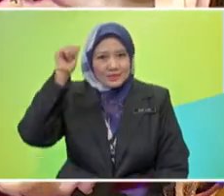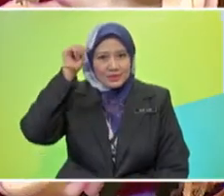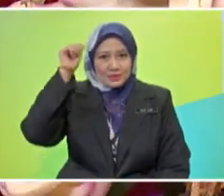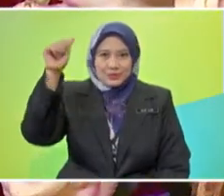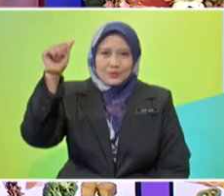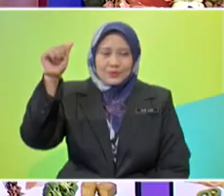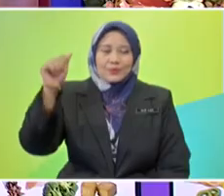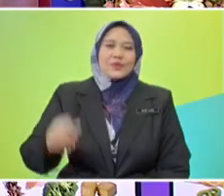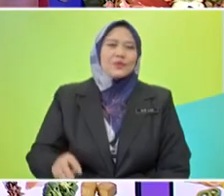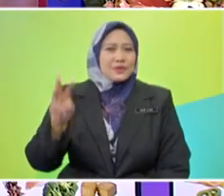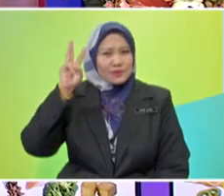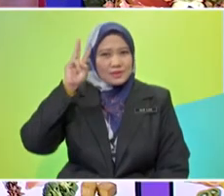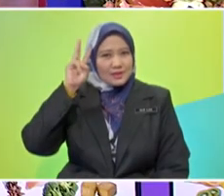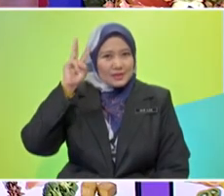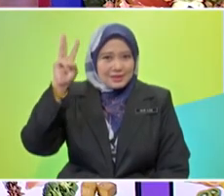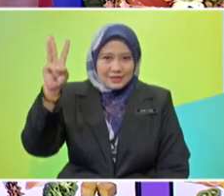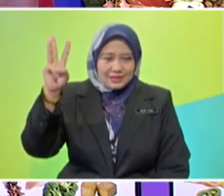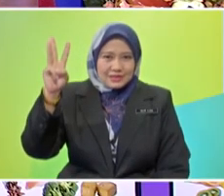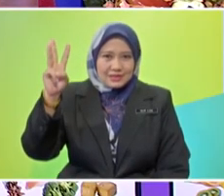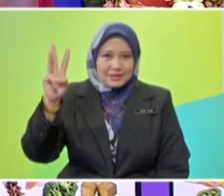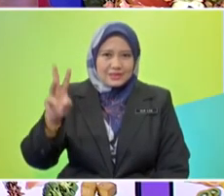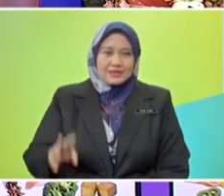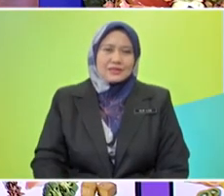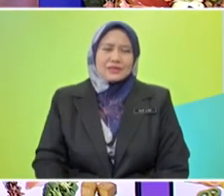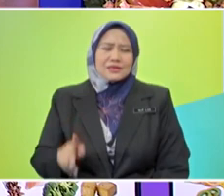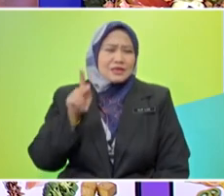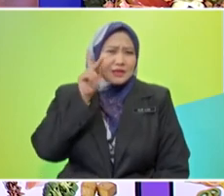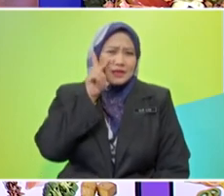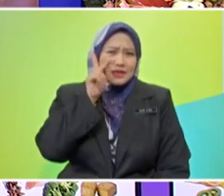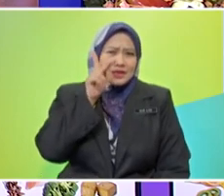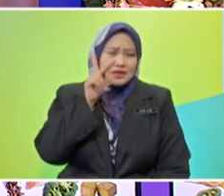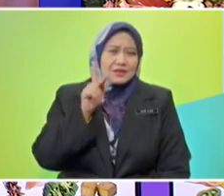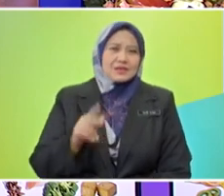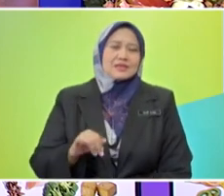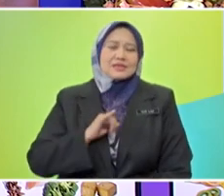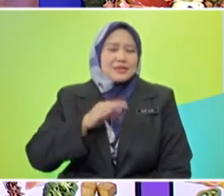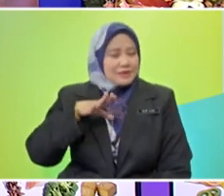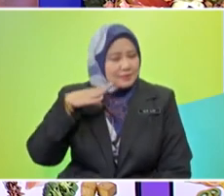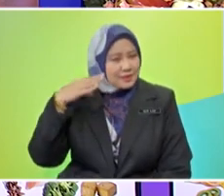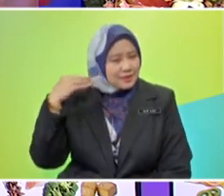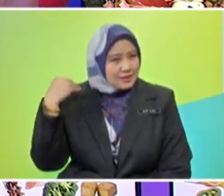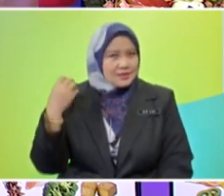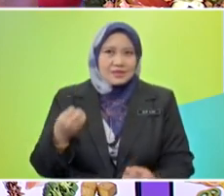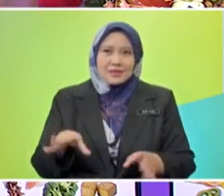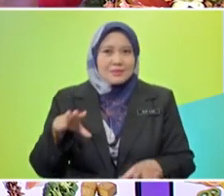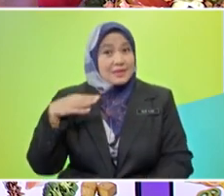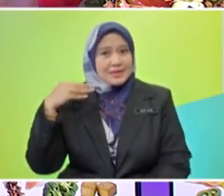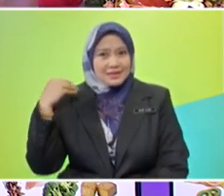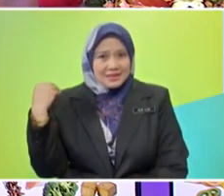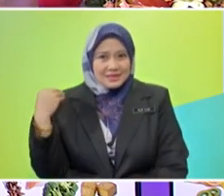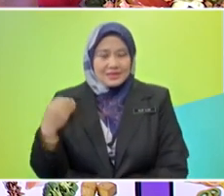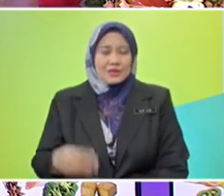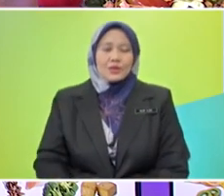Assalamualaikum. Waalaikumsalam. Assalamualikum. Waalaikumsalam. Akak. Ha, macam akak, suara adik akak dia tu. Orang dah balik. Akak.